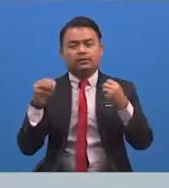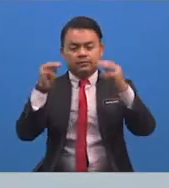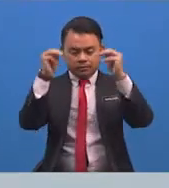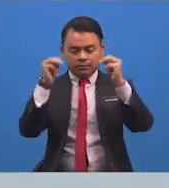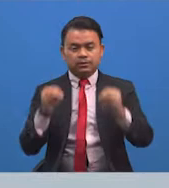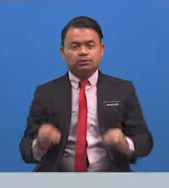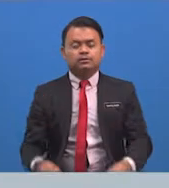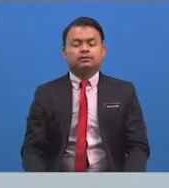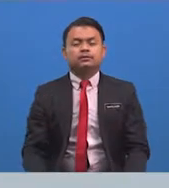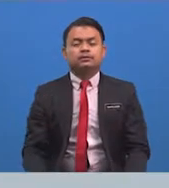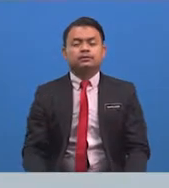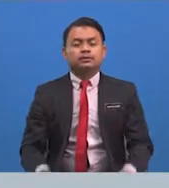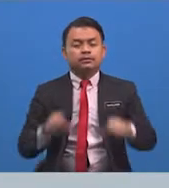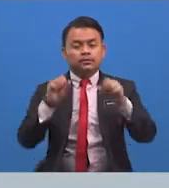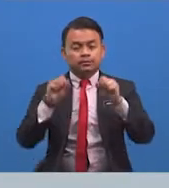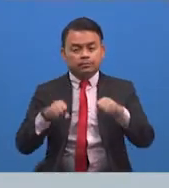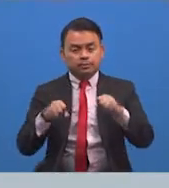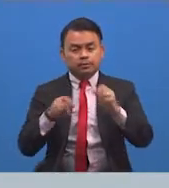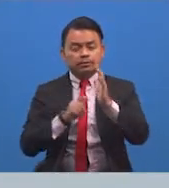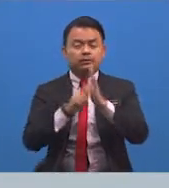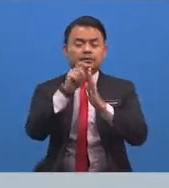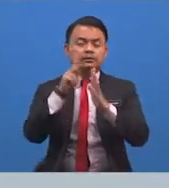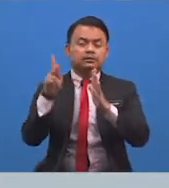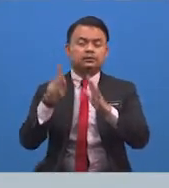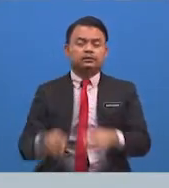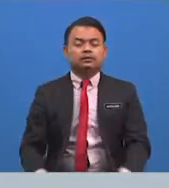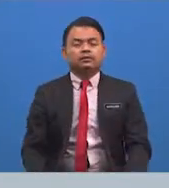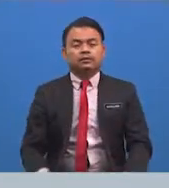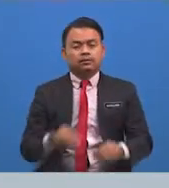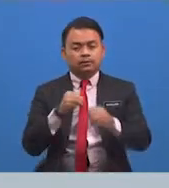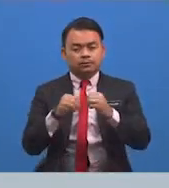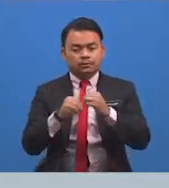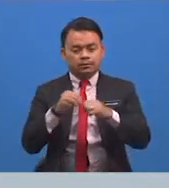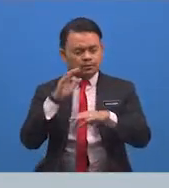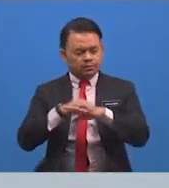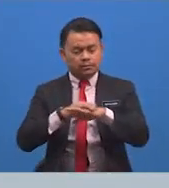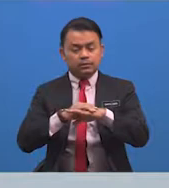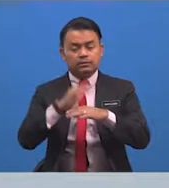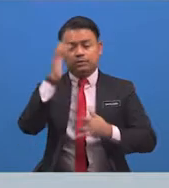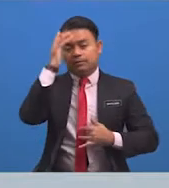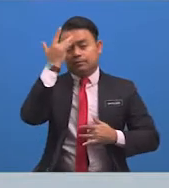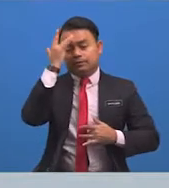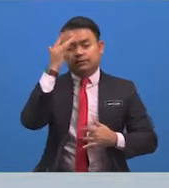Pemanasan global dapat meningkatkan risiko pelbagai penyakit